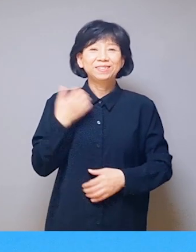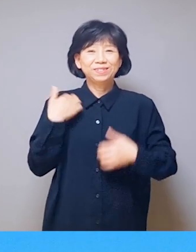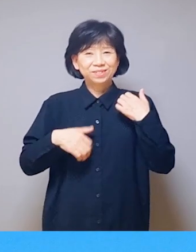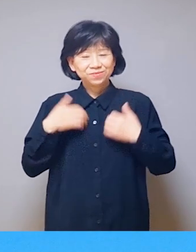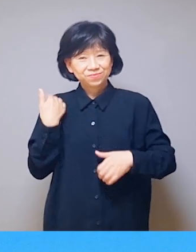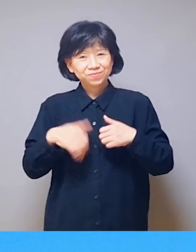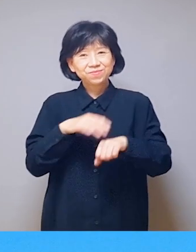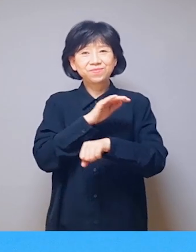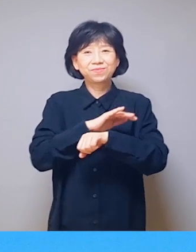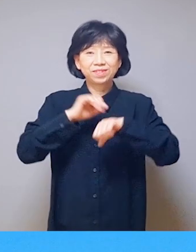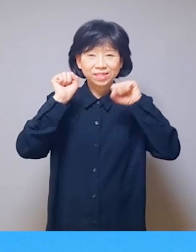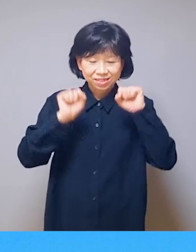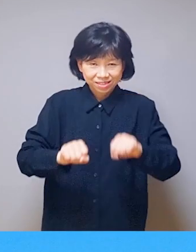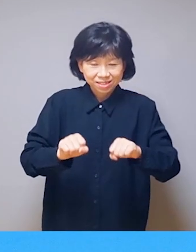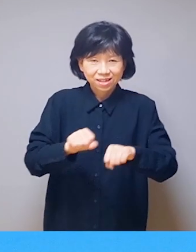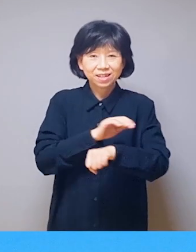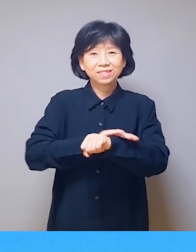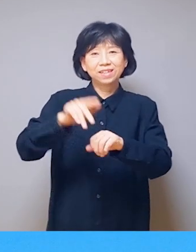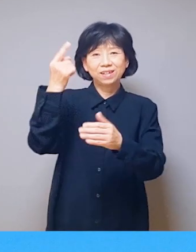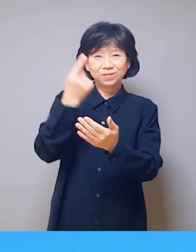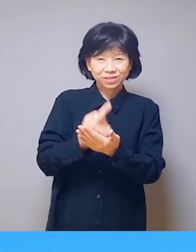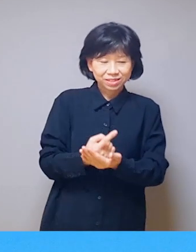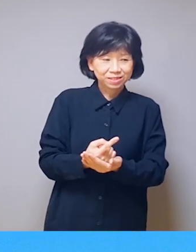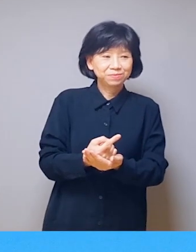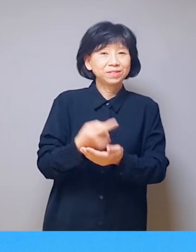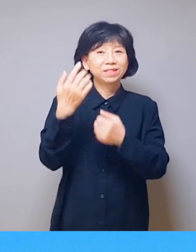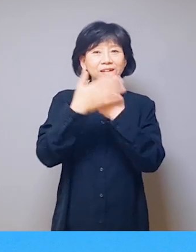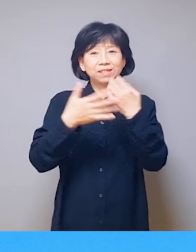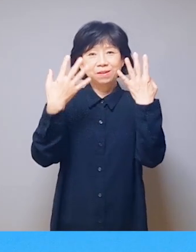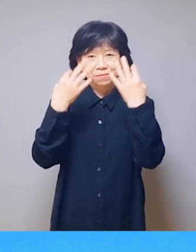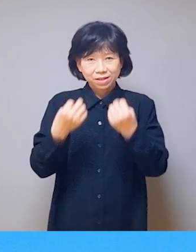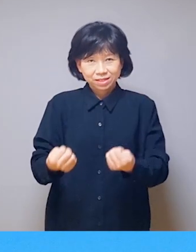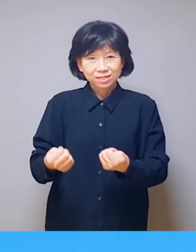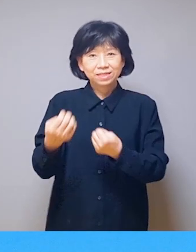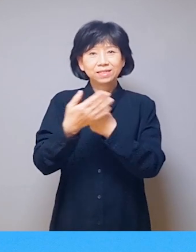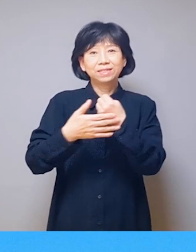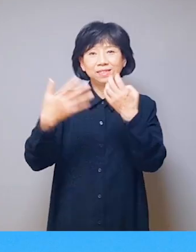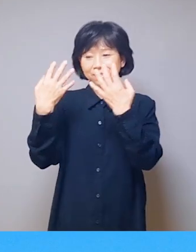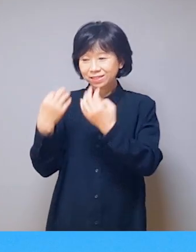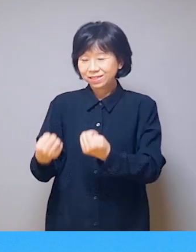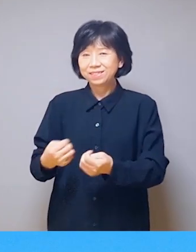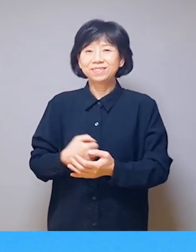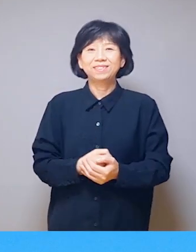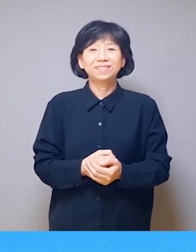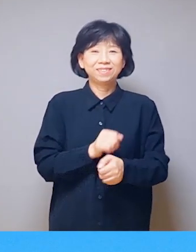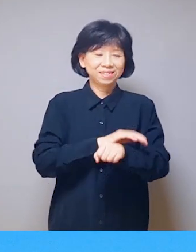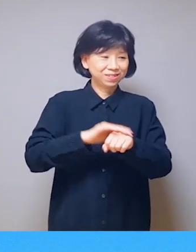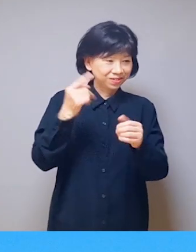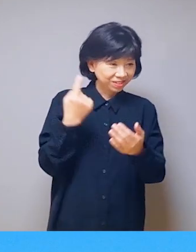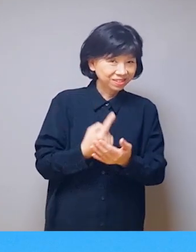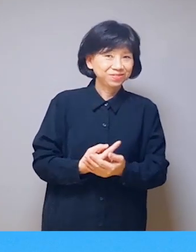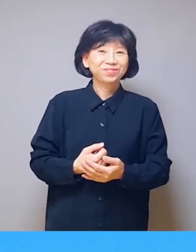잘 오셨다고 인사 한번 하겠습니다. 잘 오셨습니다. 은혜 많이 받으세요.